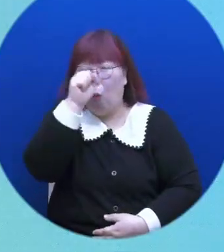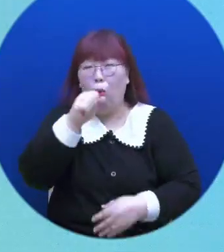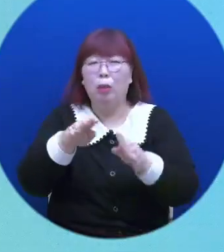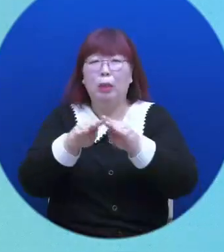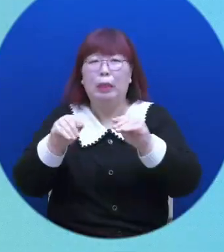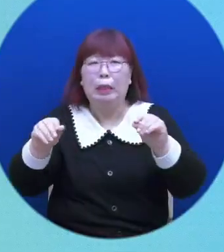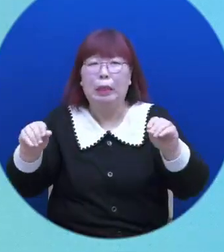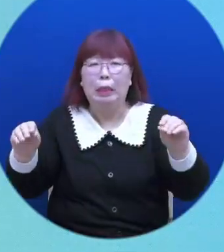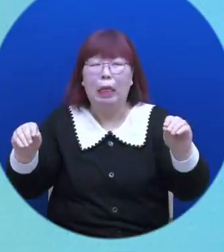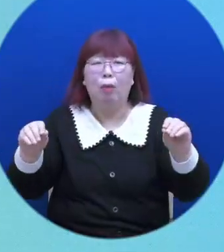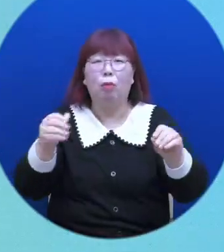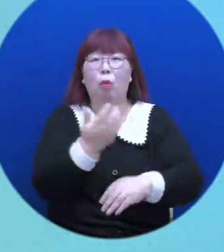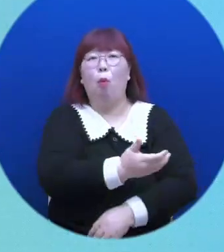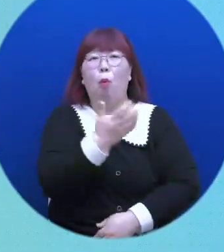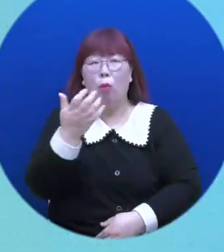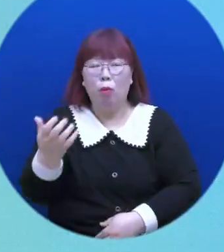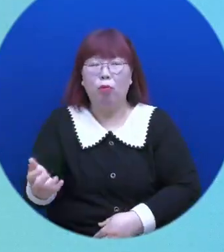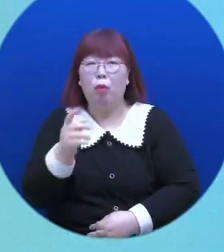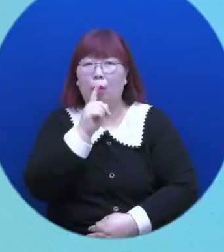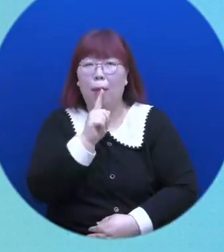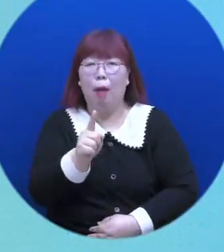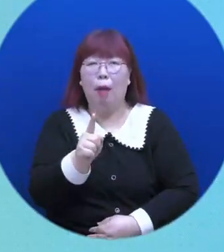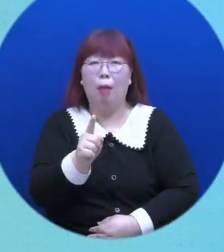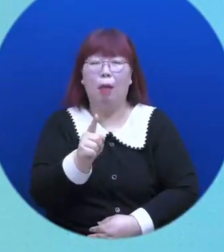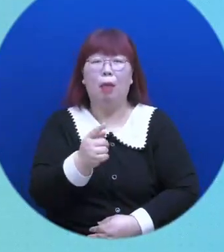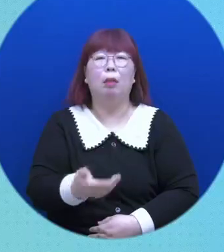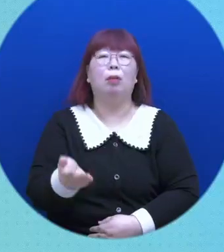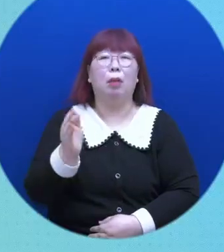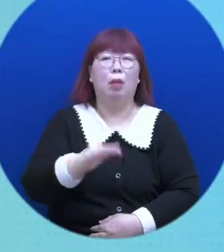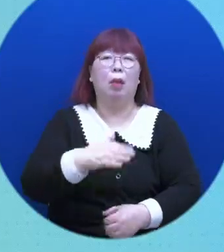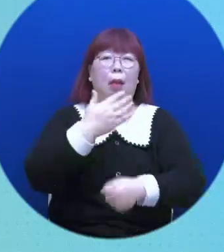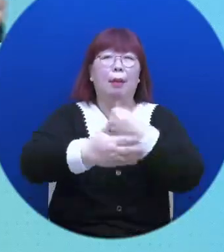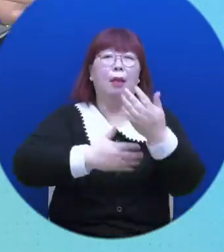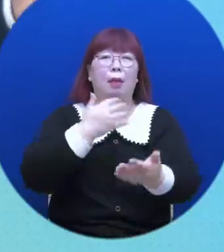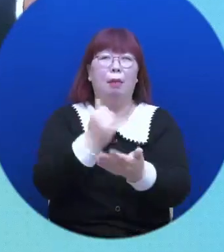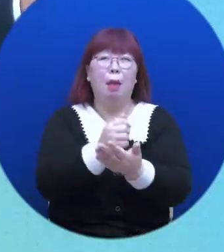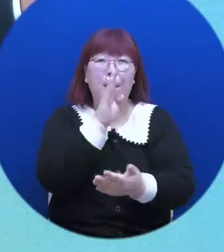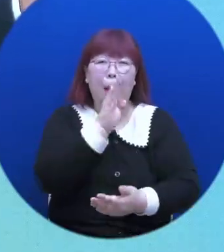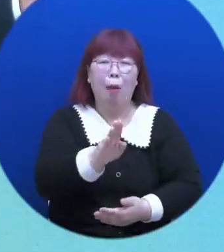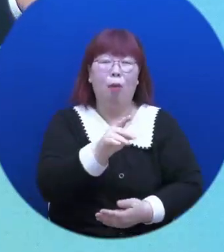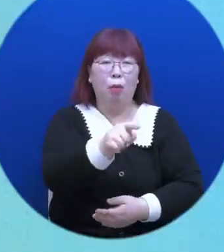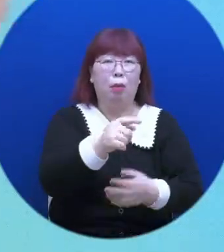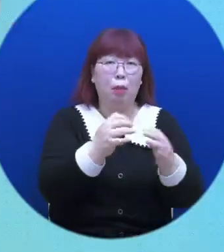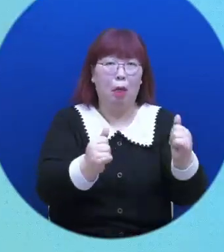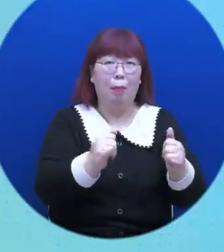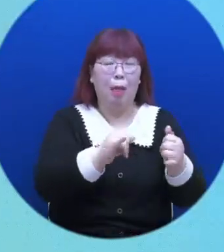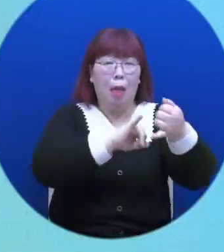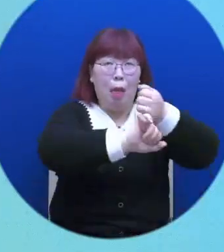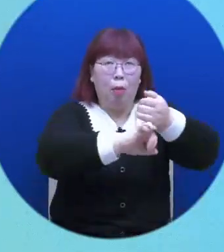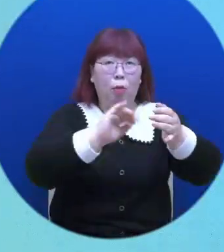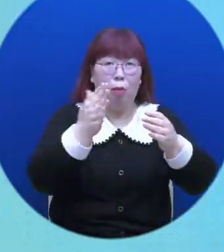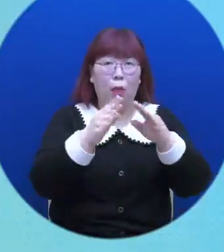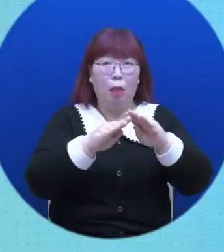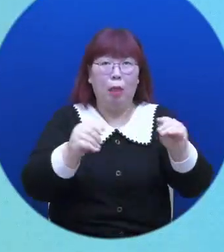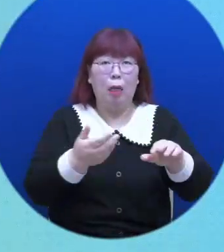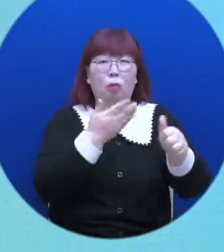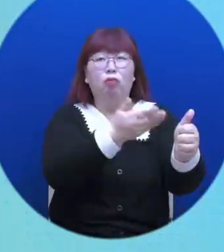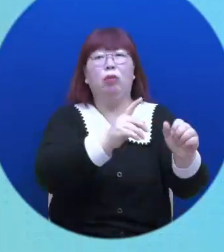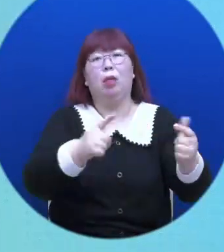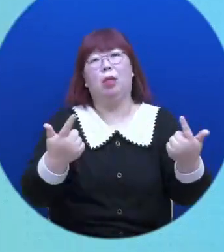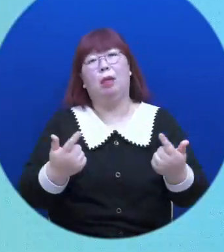끄집어내요. 그리고 나서 하나님이 바로 그들에게 약속된 땅을 주지